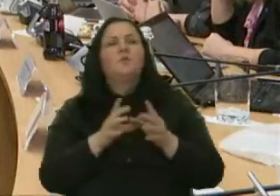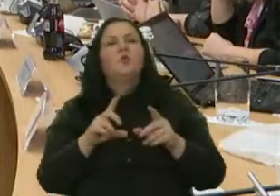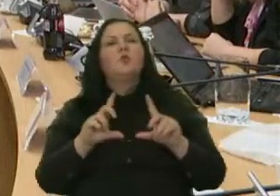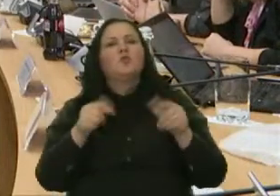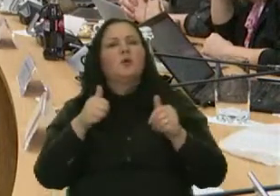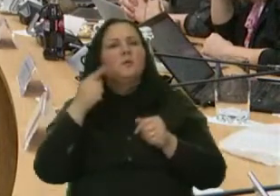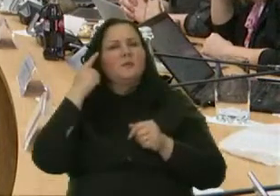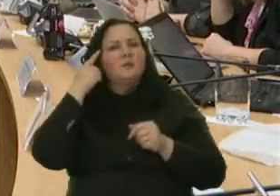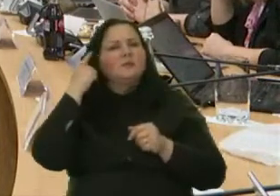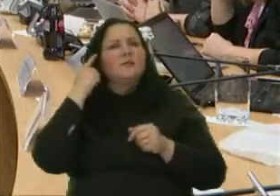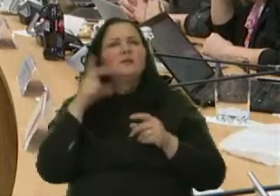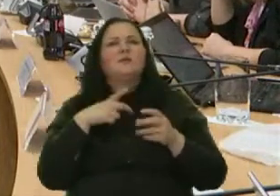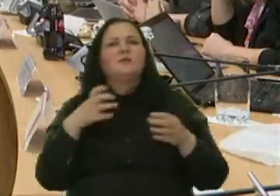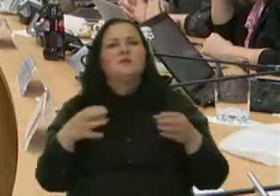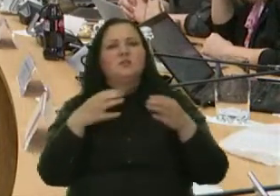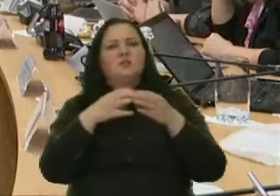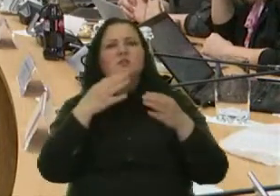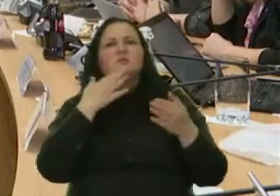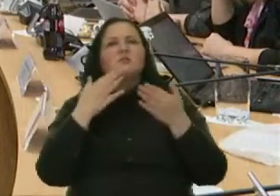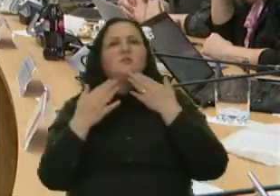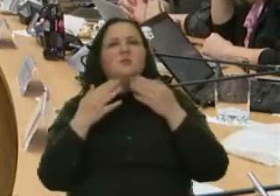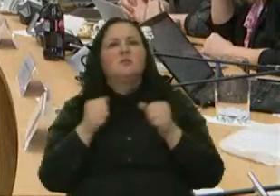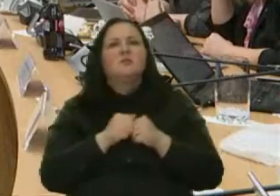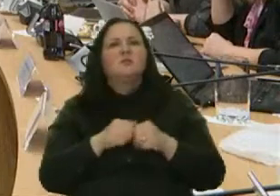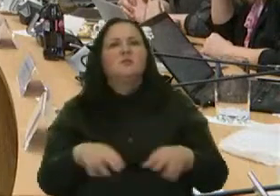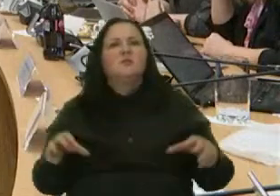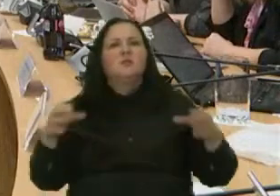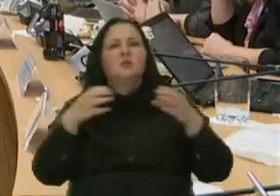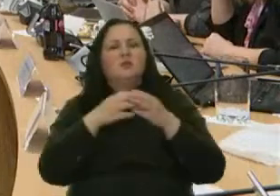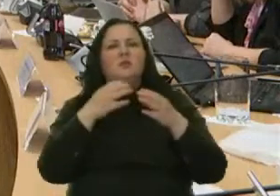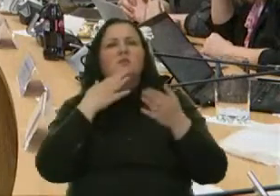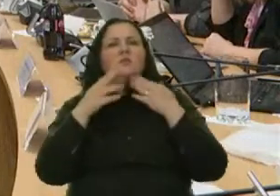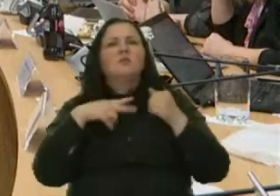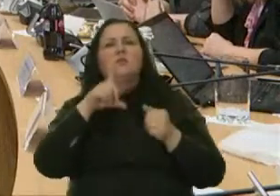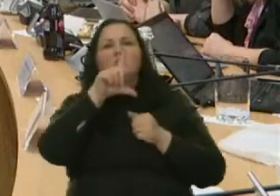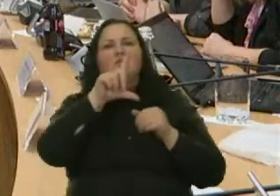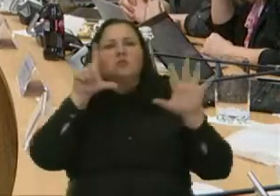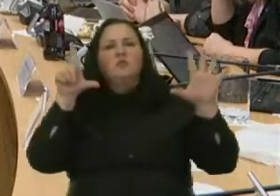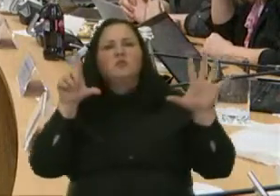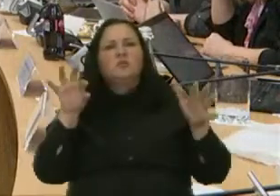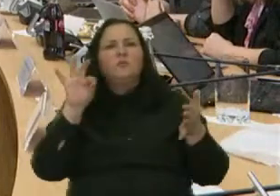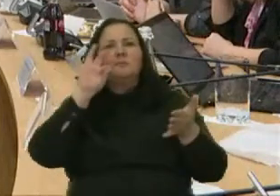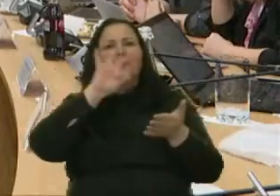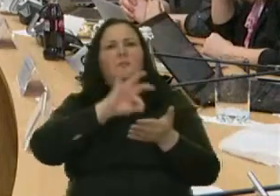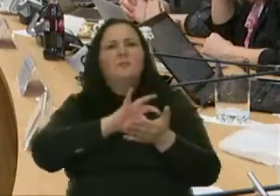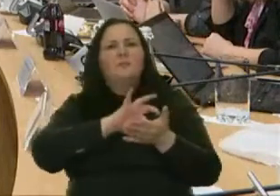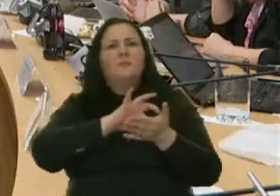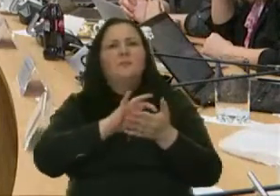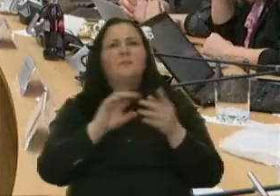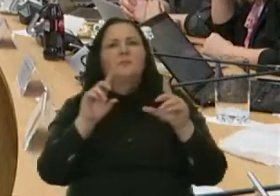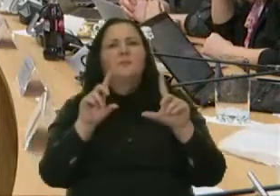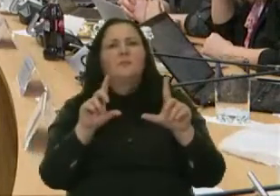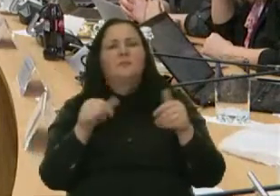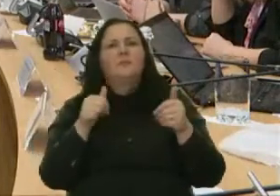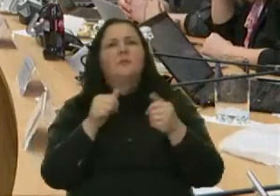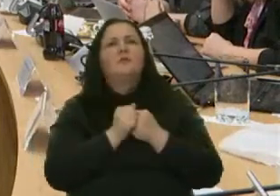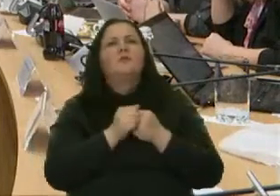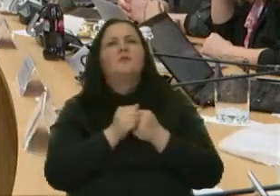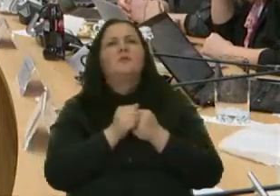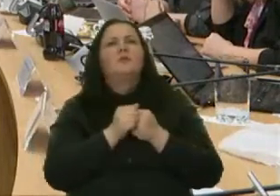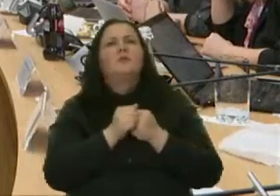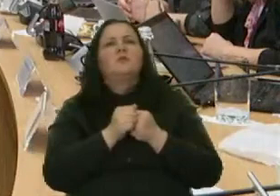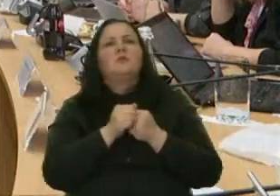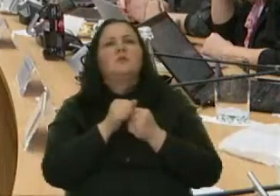mi spuneți Cât este vorul de ședință vorul de ședință este 27 prin prezența doamnei Popa doamnei fugel și a Domnului